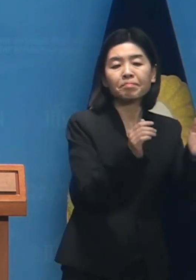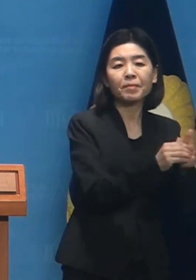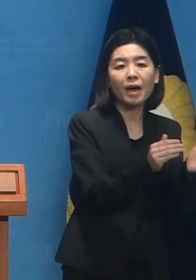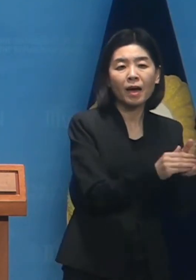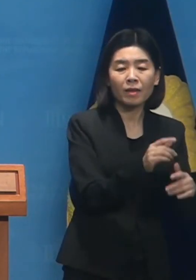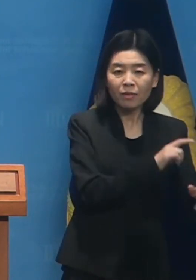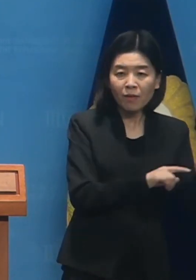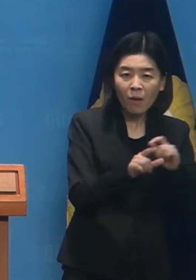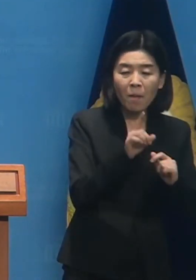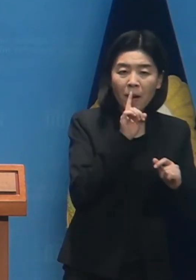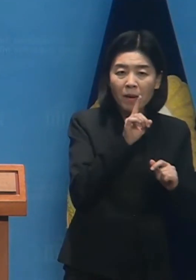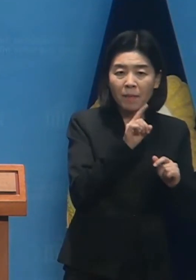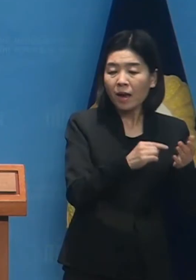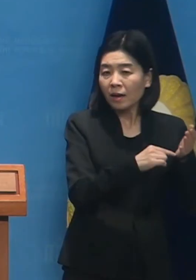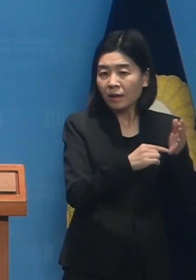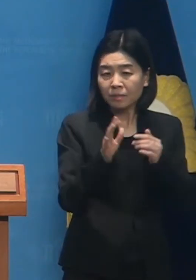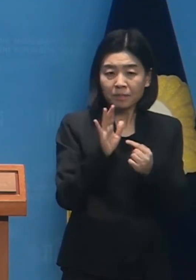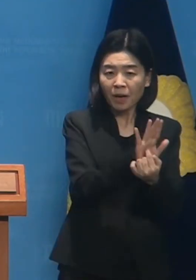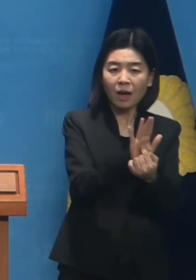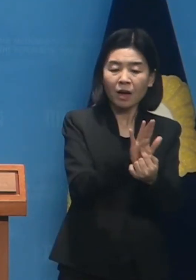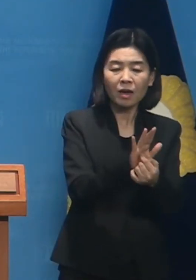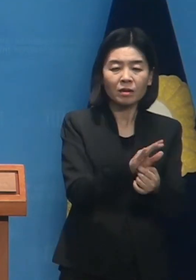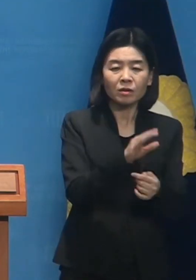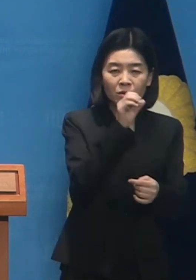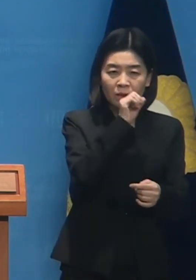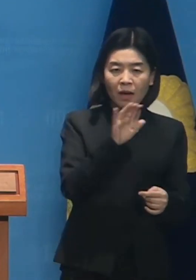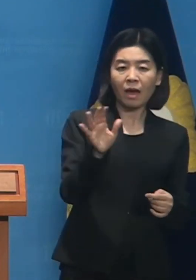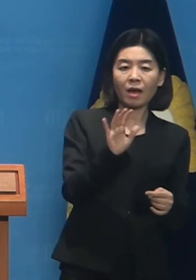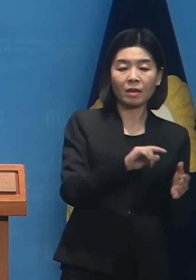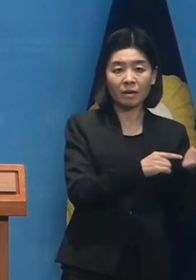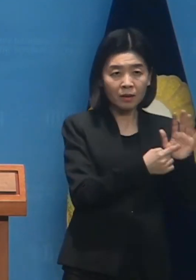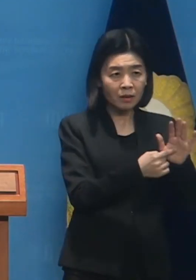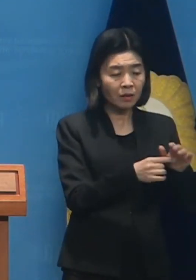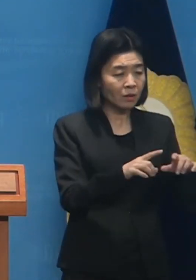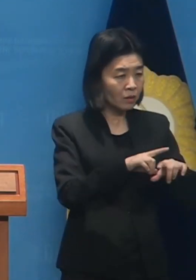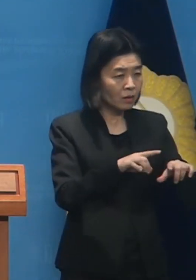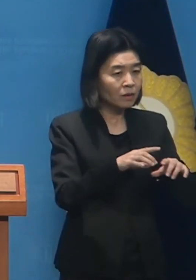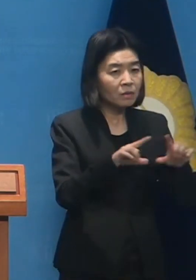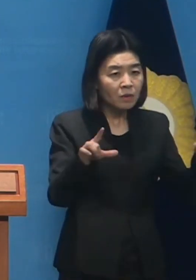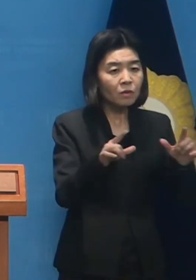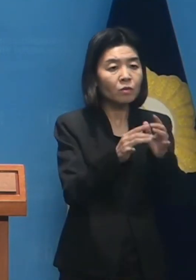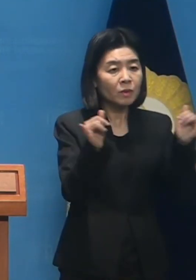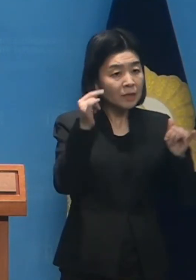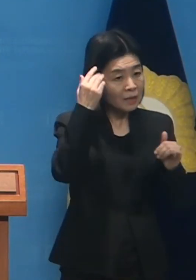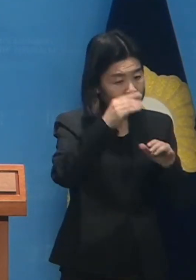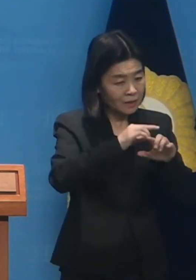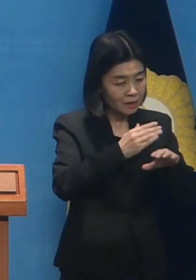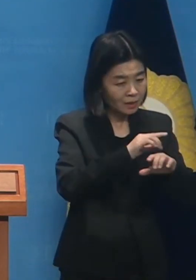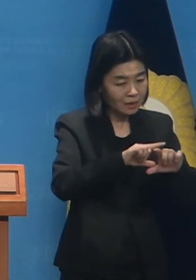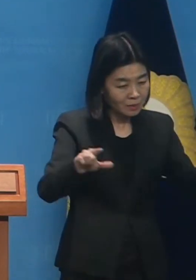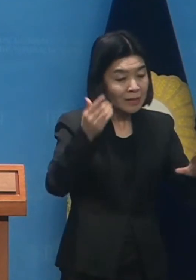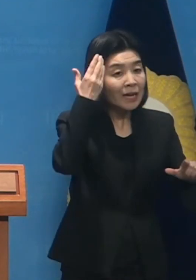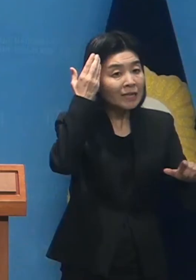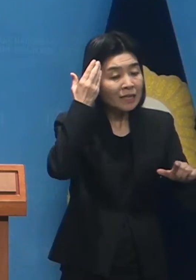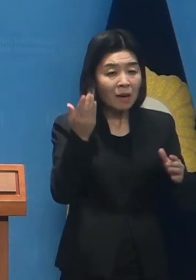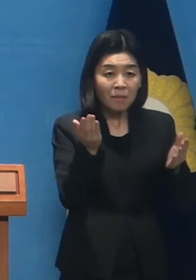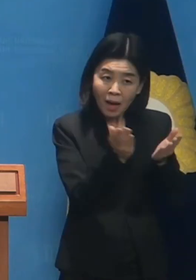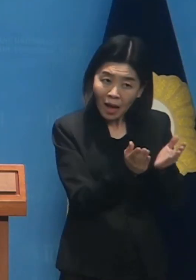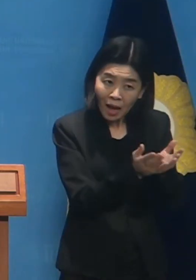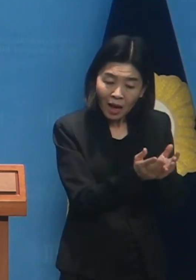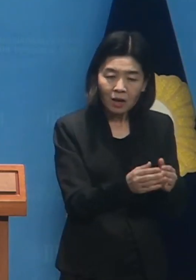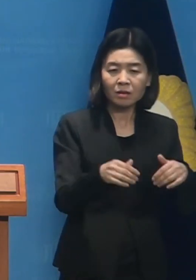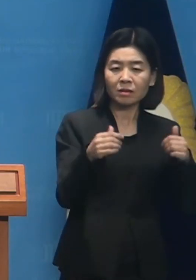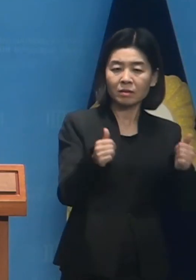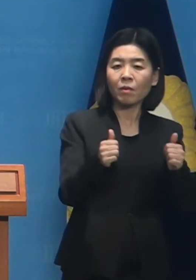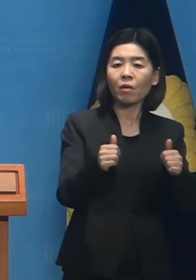건 옳지 않다고 말했습니다. 그러나 이것이 과연 국민 상식에 부합하는 태도입니까? 법적 처벌을 받았다고